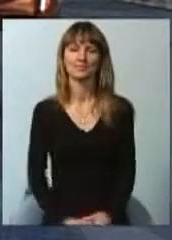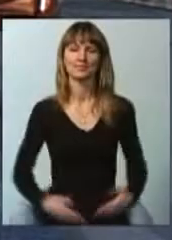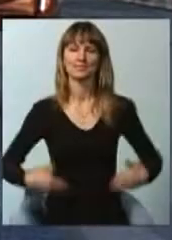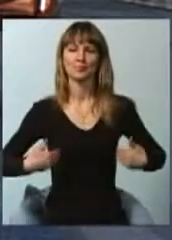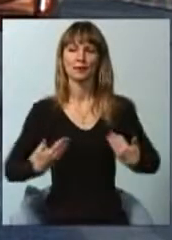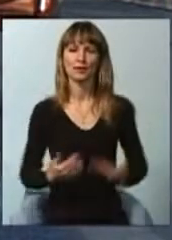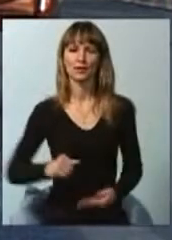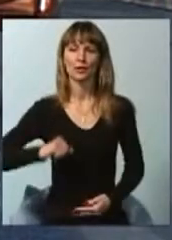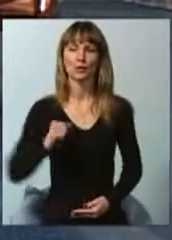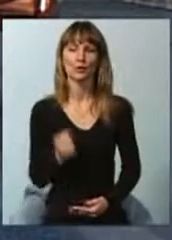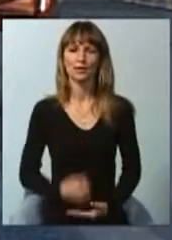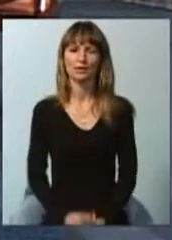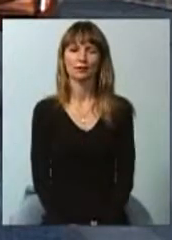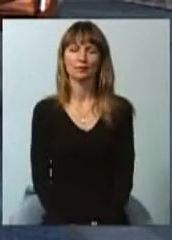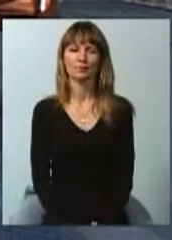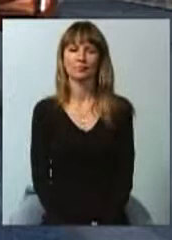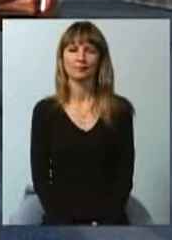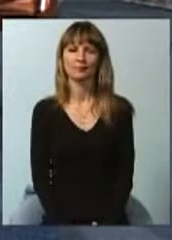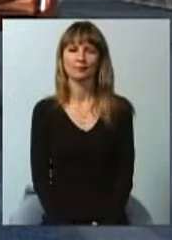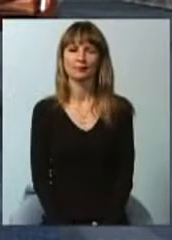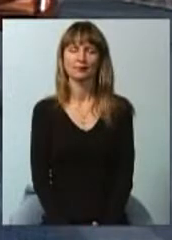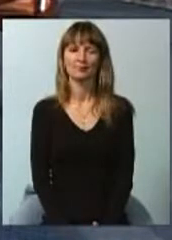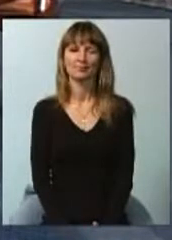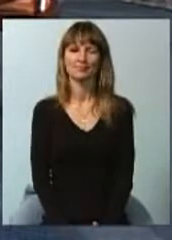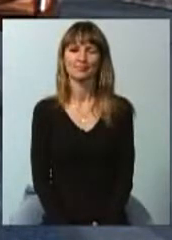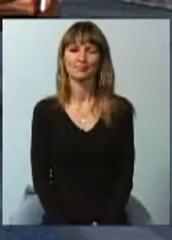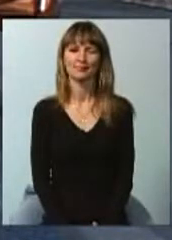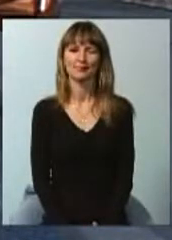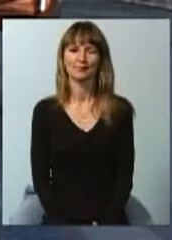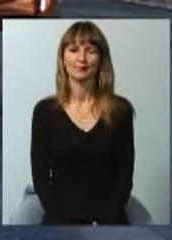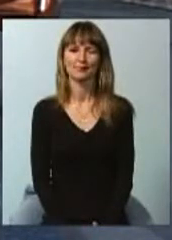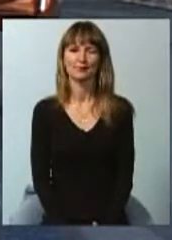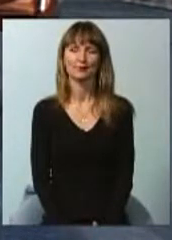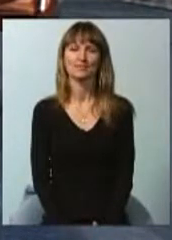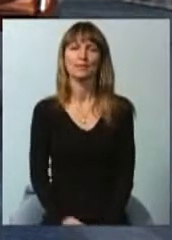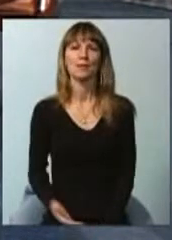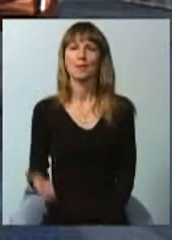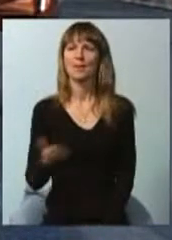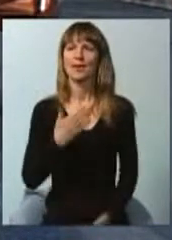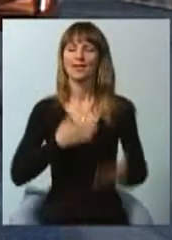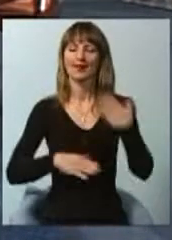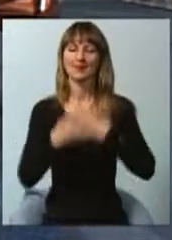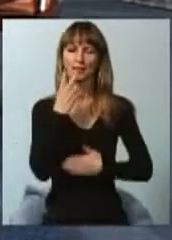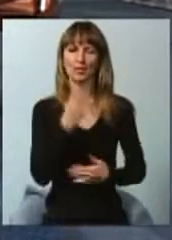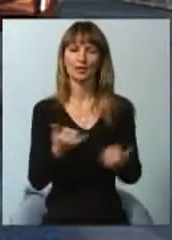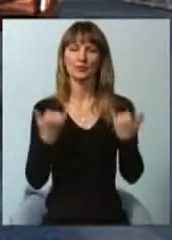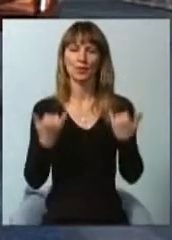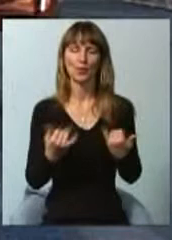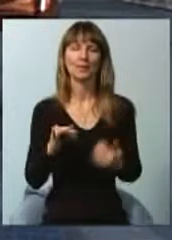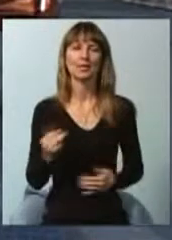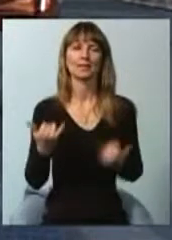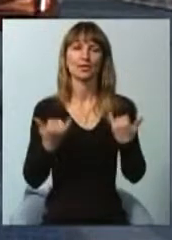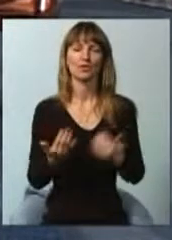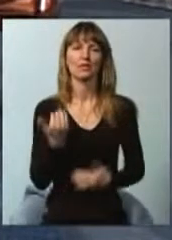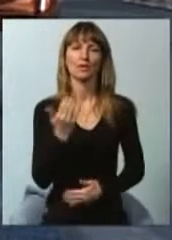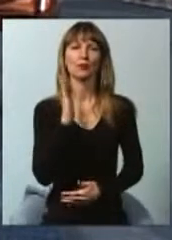Привіт, привіт, друзі! Ми в гори. Ми з вас раді бачити сьогодні. І сьогодні ми